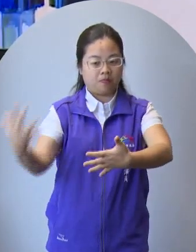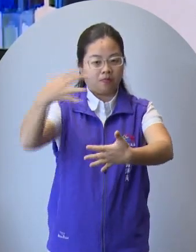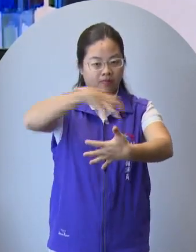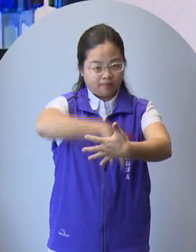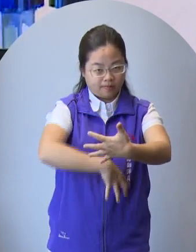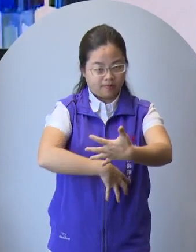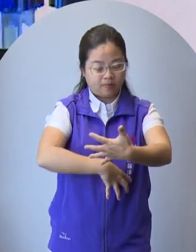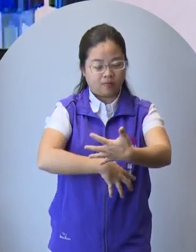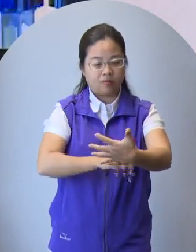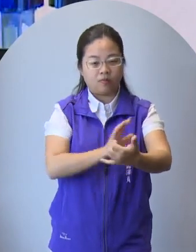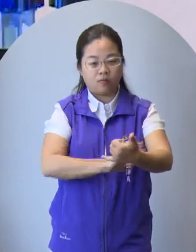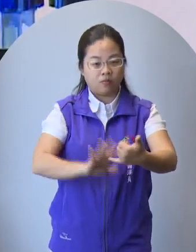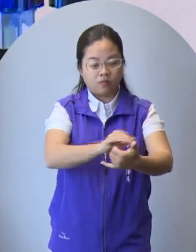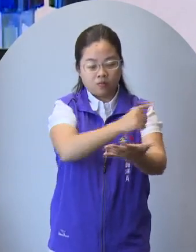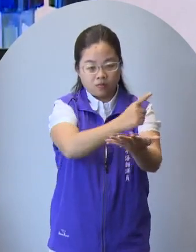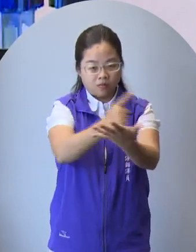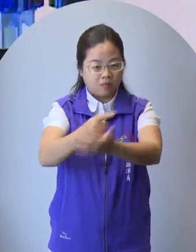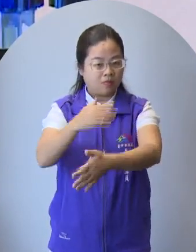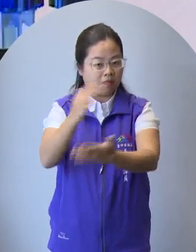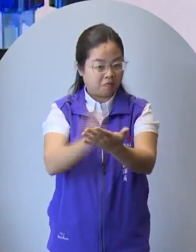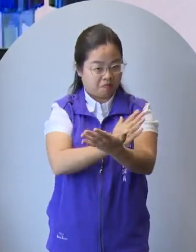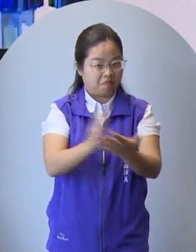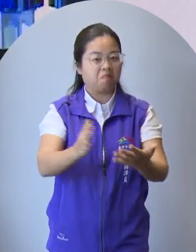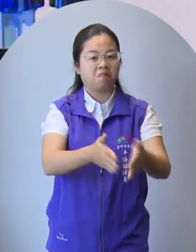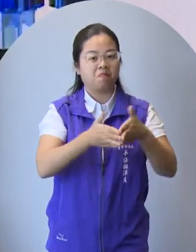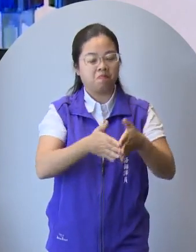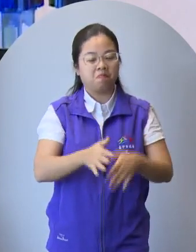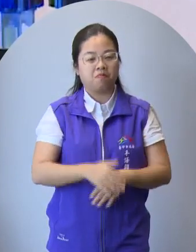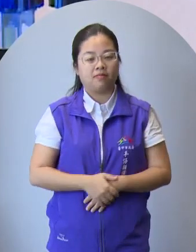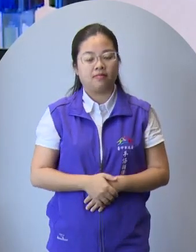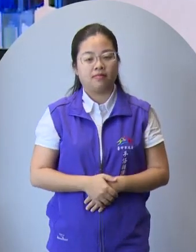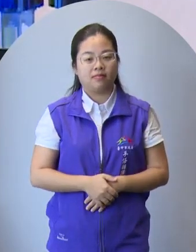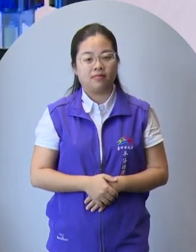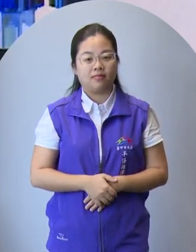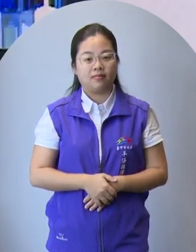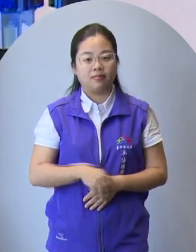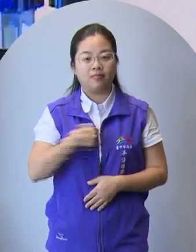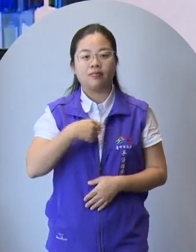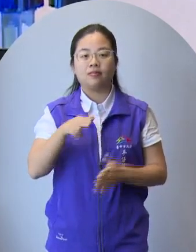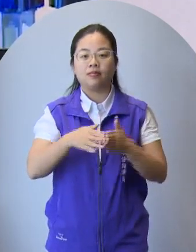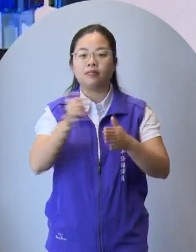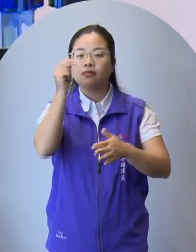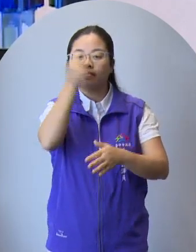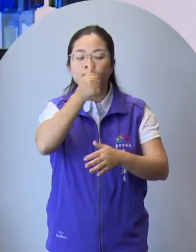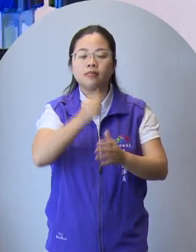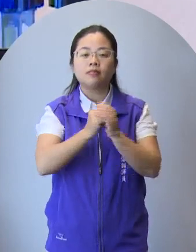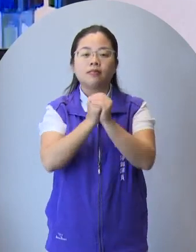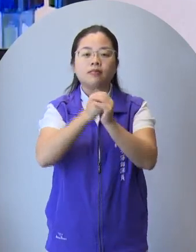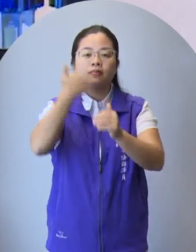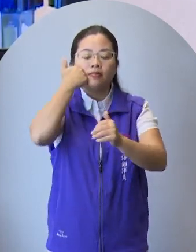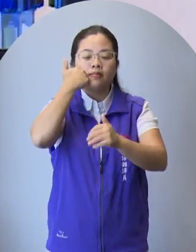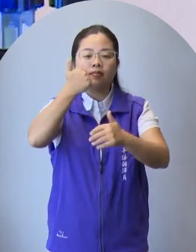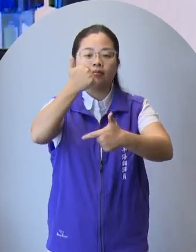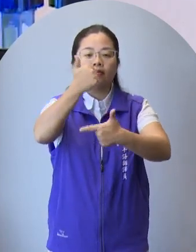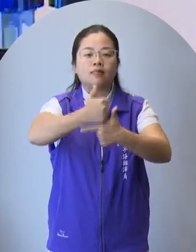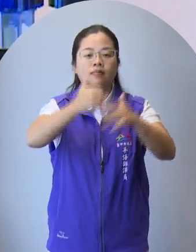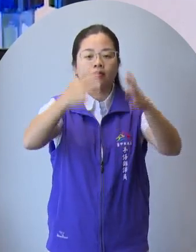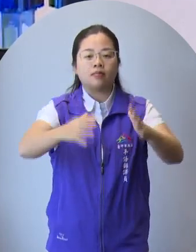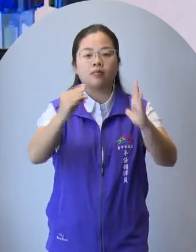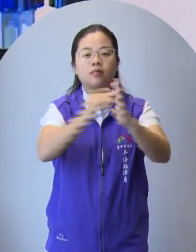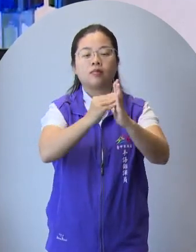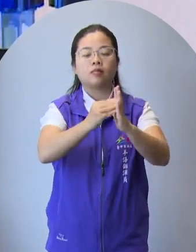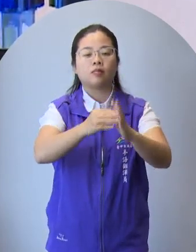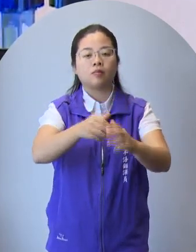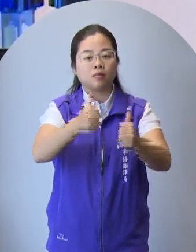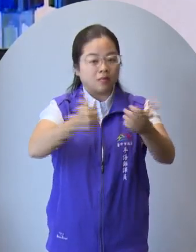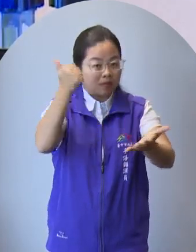入全国的各县市考核的哈。那我要特别恭喜我们的建设局荣获